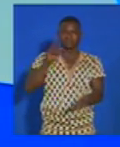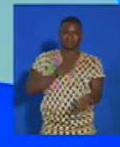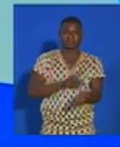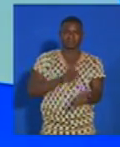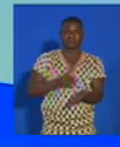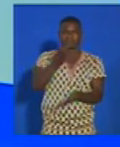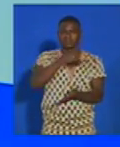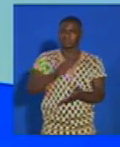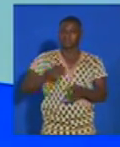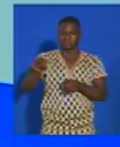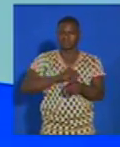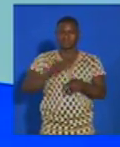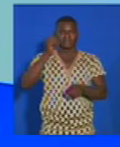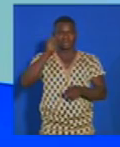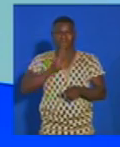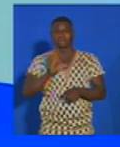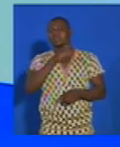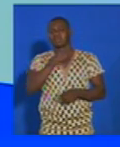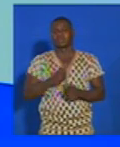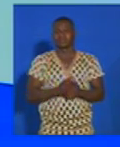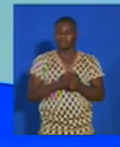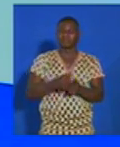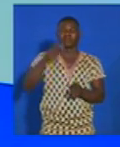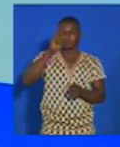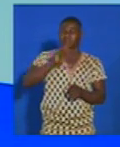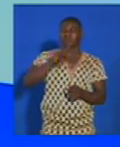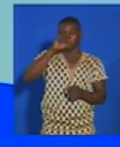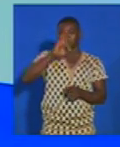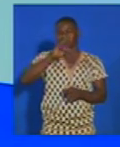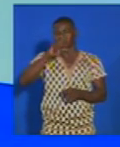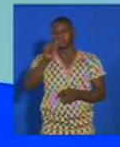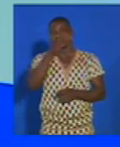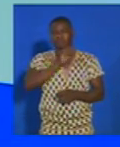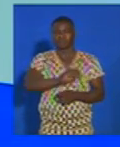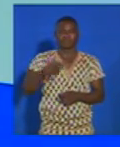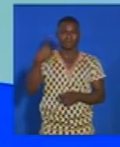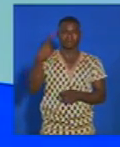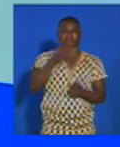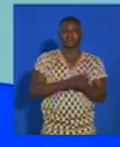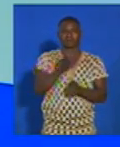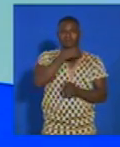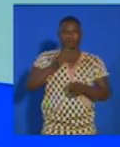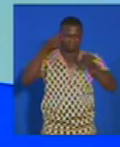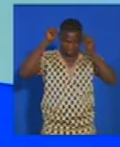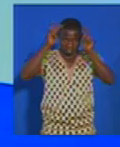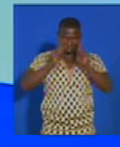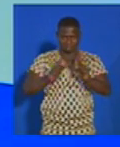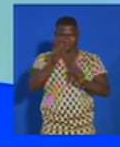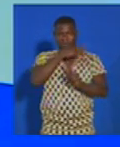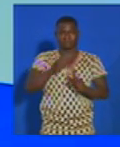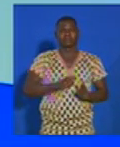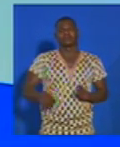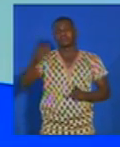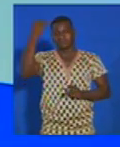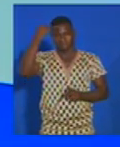Ils constituent la 14e promotion de l'UFR-SDS de Ouagadougou à empocher leur parchemin. Le professeur Jean Lankwande, gynécologue